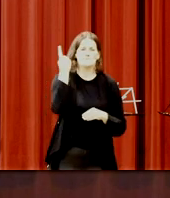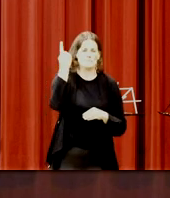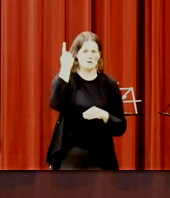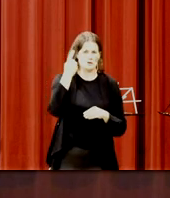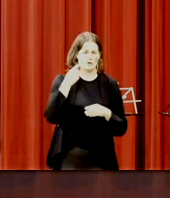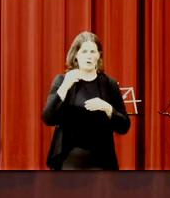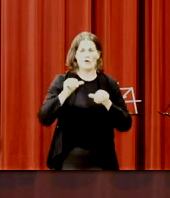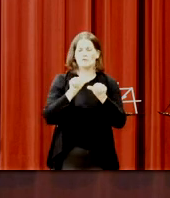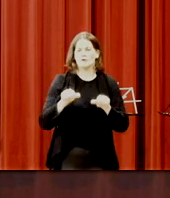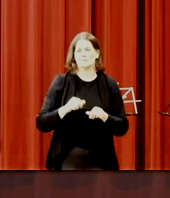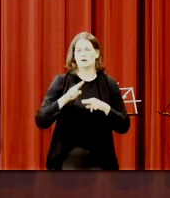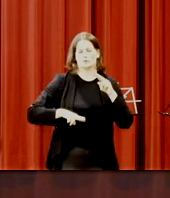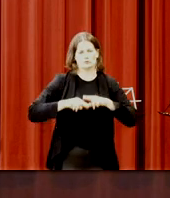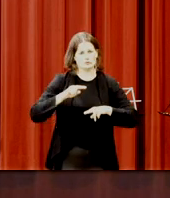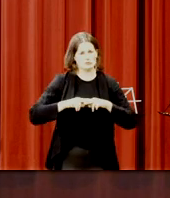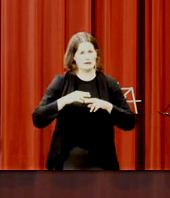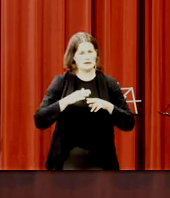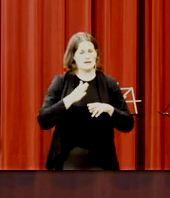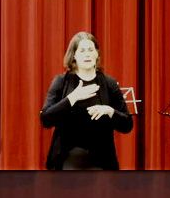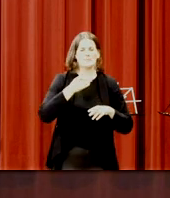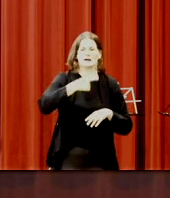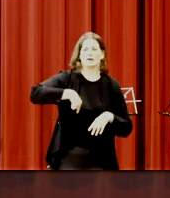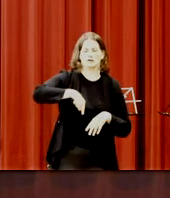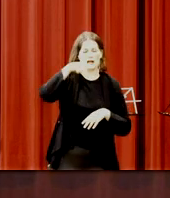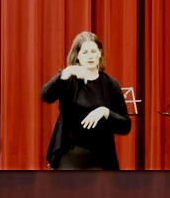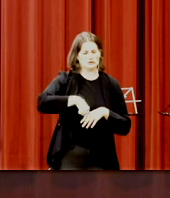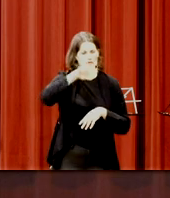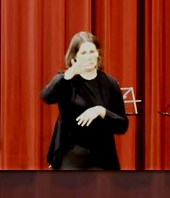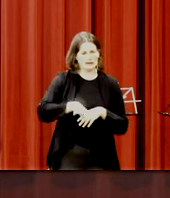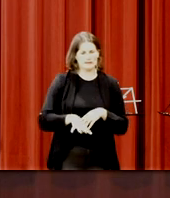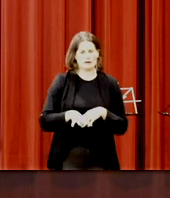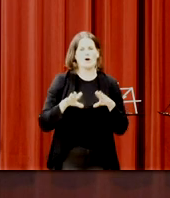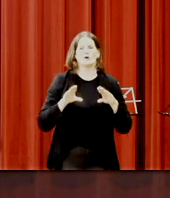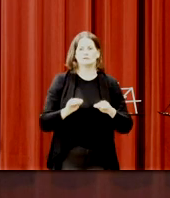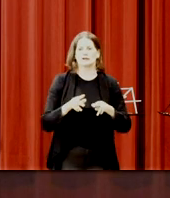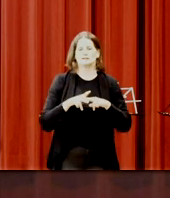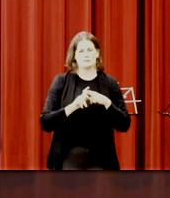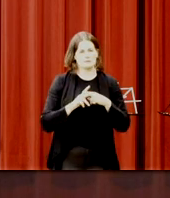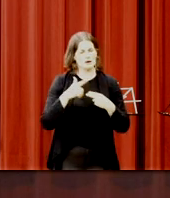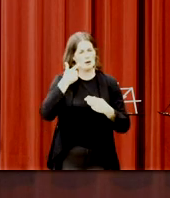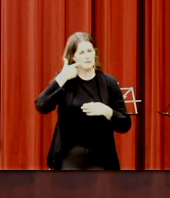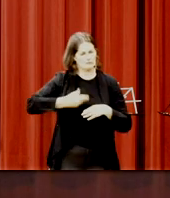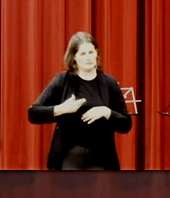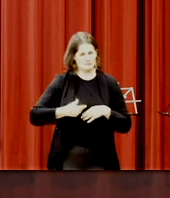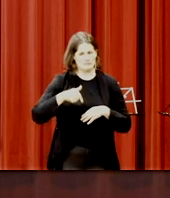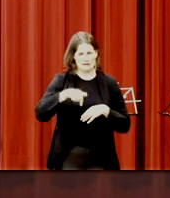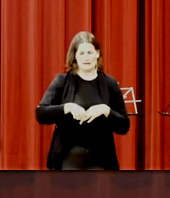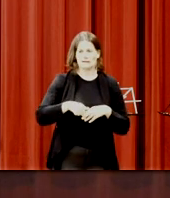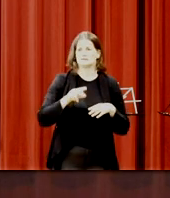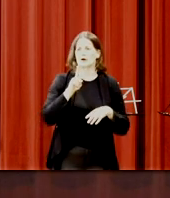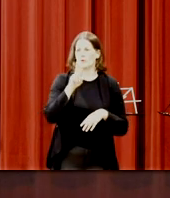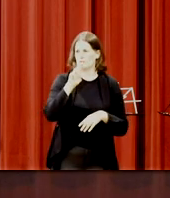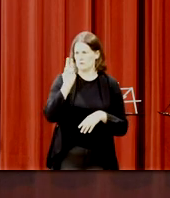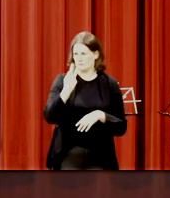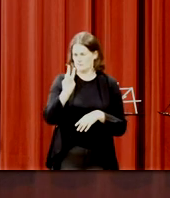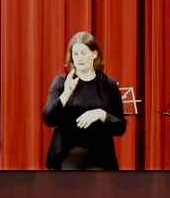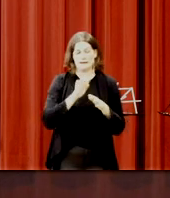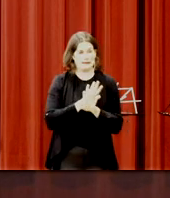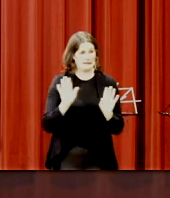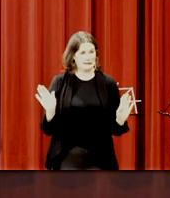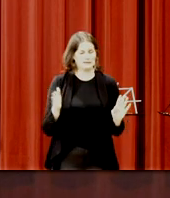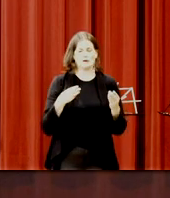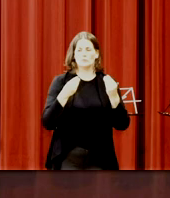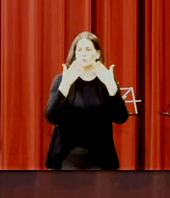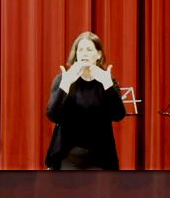Virgili. I res més, moltíssimes gràcies a tots i a totes per la seva atenció. Desitjo que gaudim tots d'un excel·lent